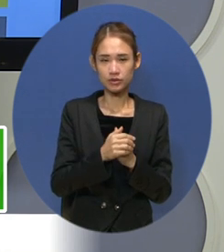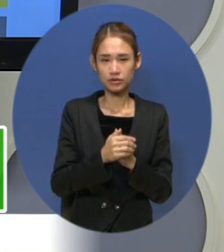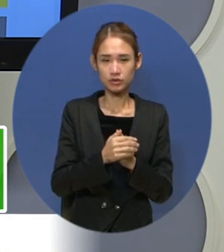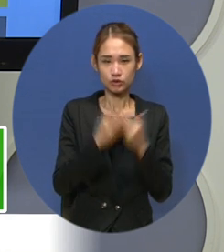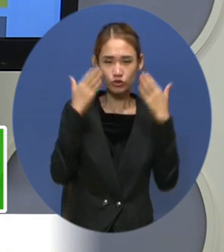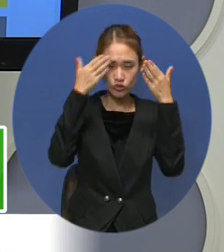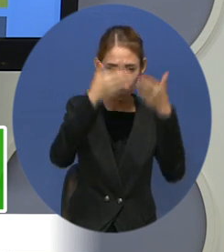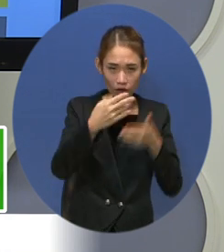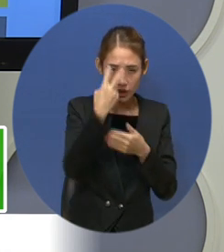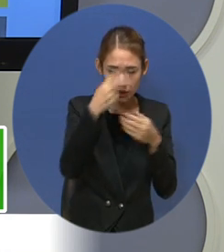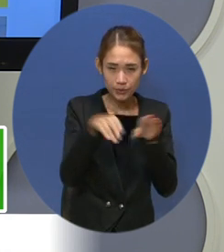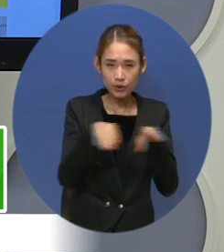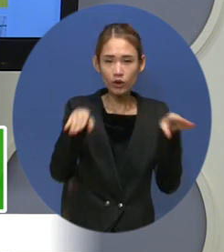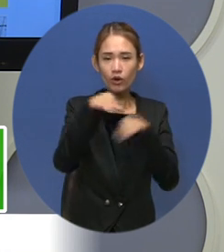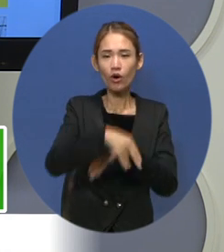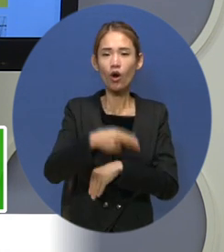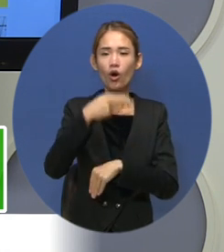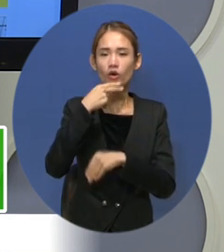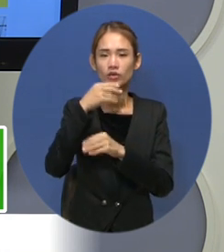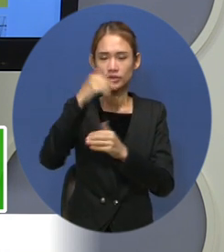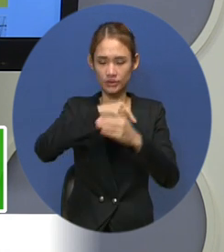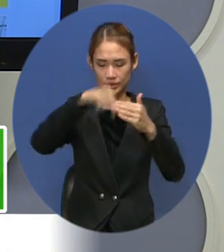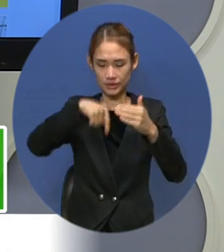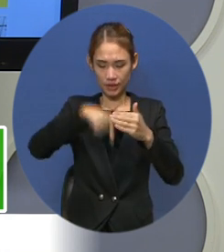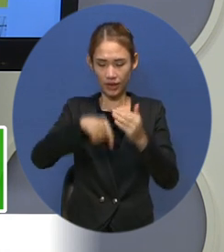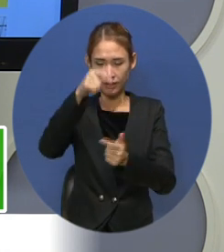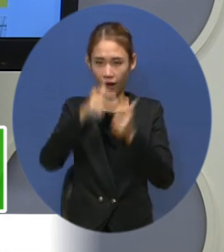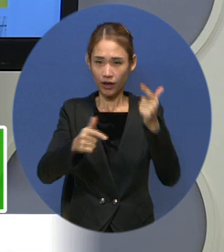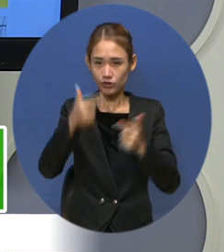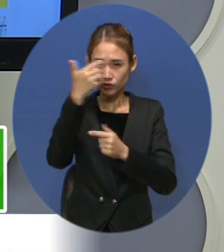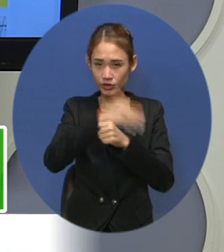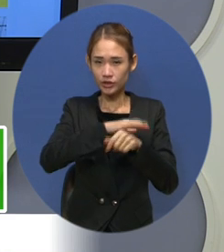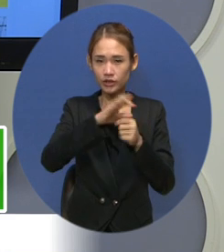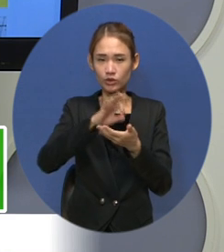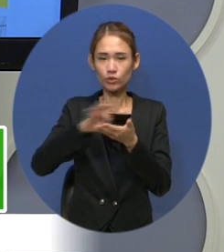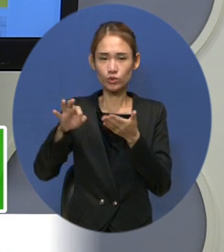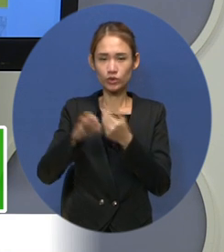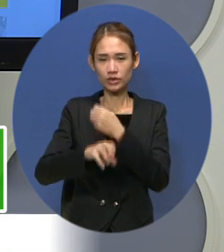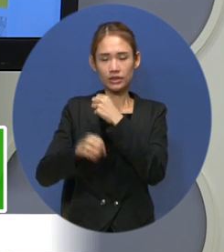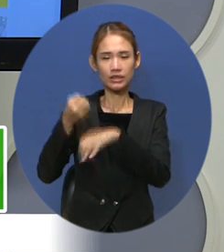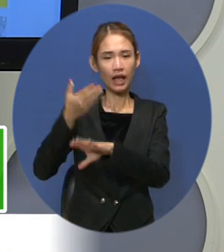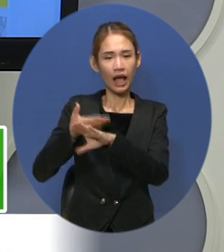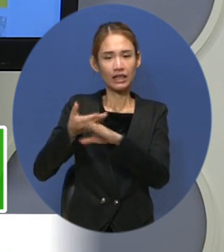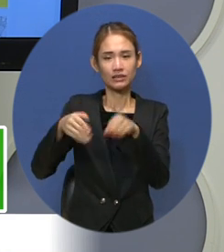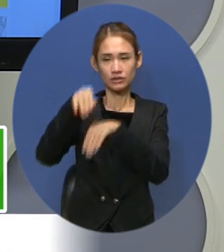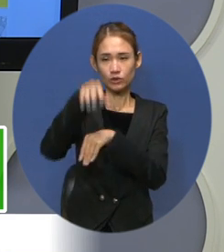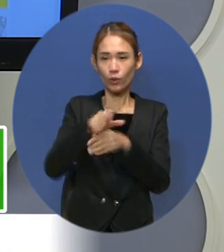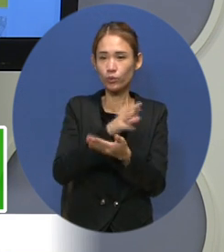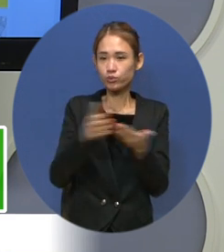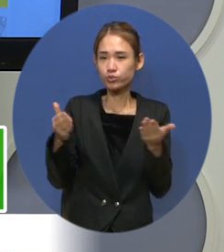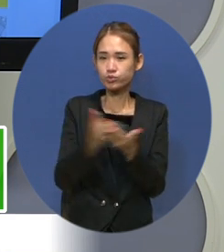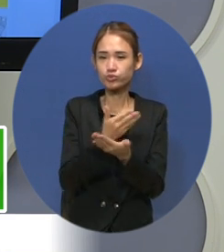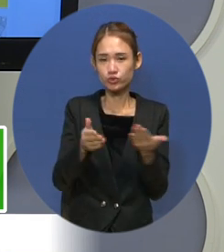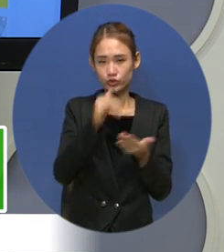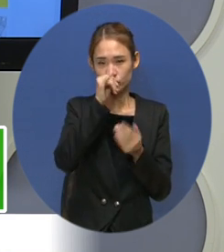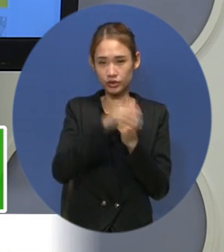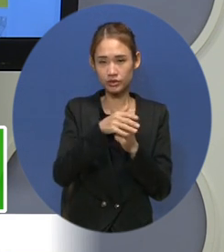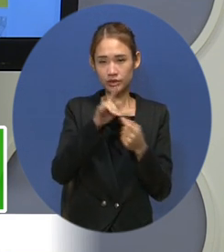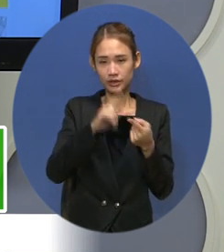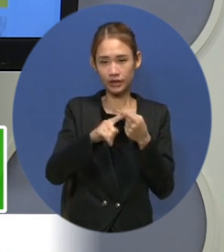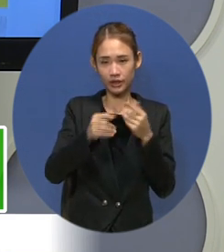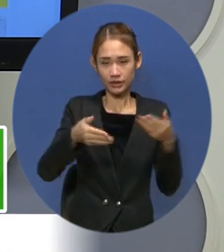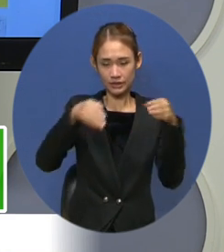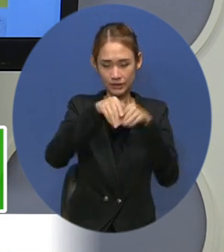시설의 해당하지 않는 신뢰 다중이 6시 30 기타 시설로 보유 하는데요 다만 이 같은 시설